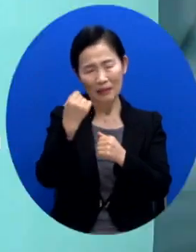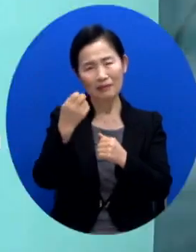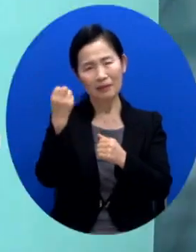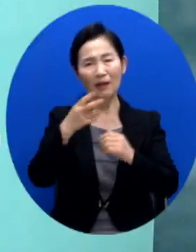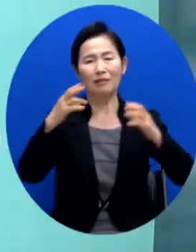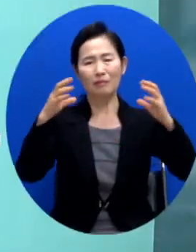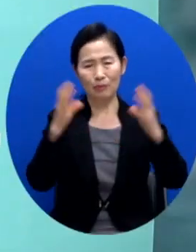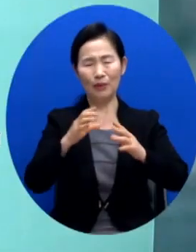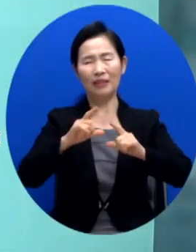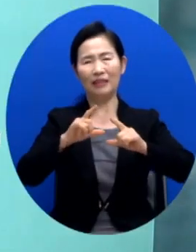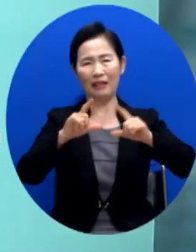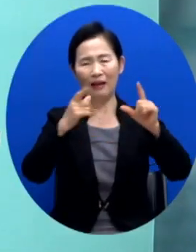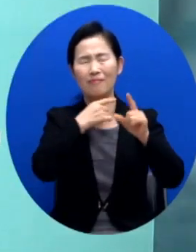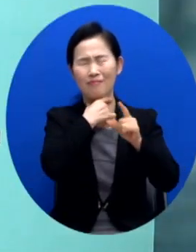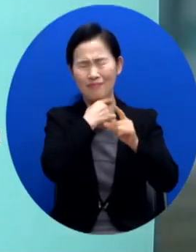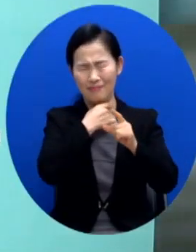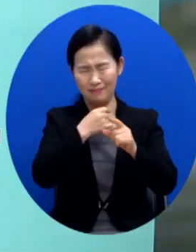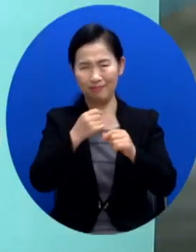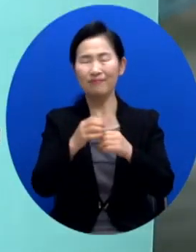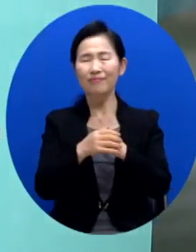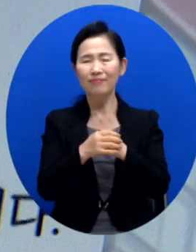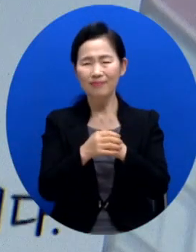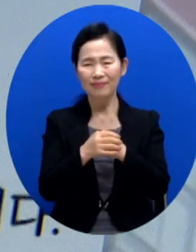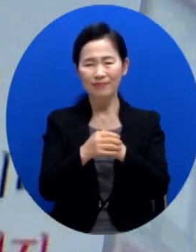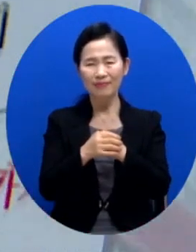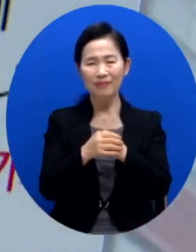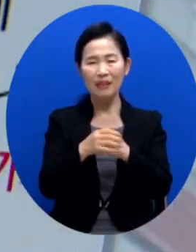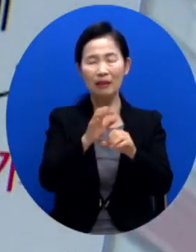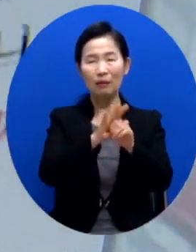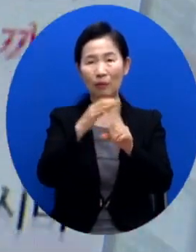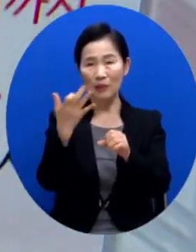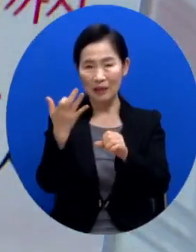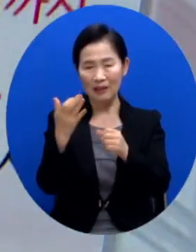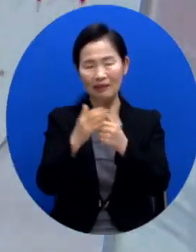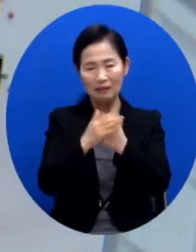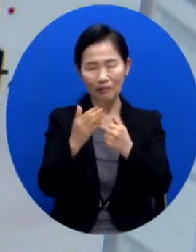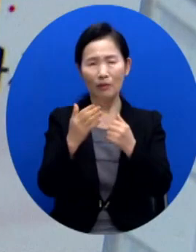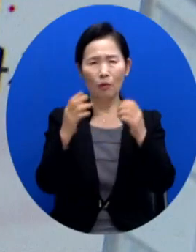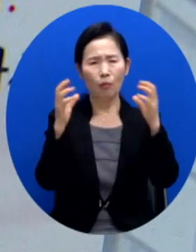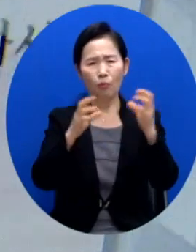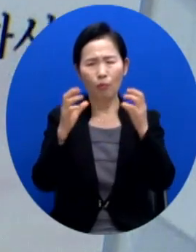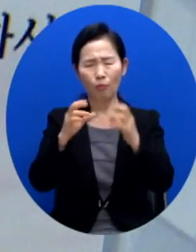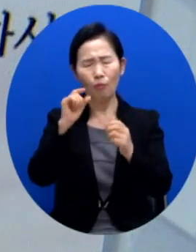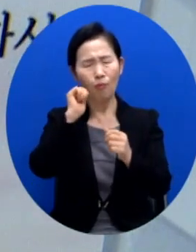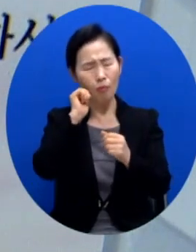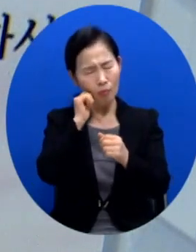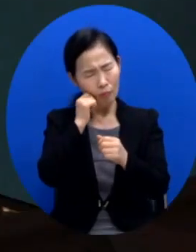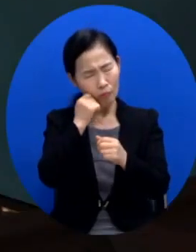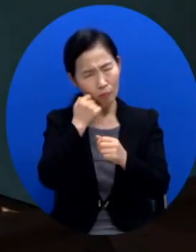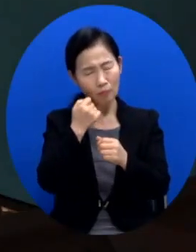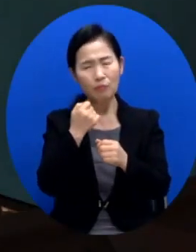수 있는 날이 오길 소망했습니다. 코로나 여파로 모일 수 없었던 지난